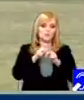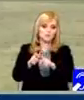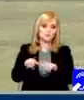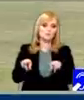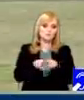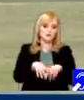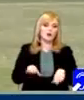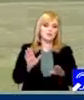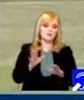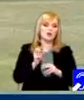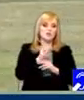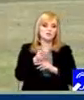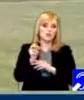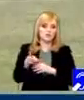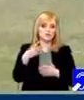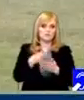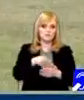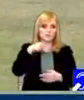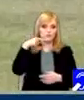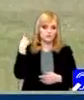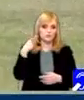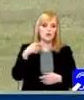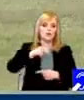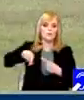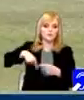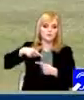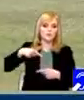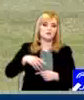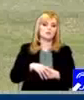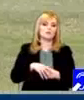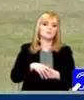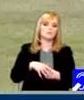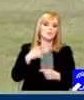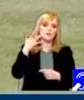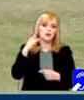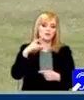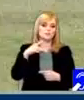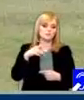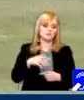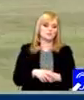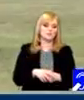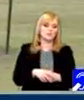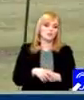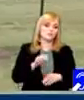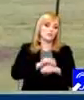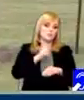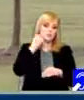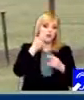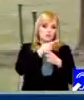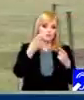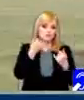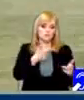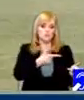în același mod, expulzând diplomații europeni și americani din Rusia. De fapt, Moscova a anunțat